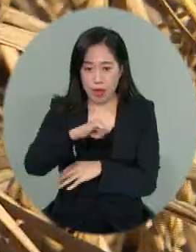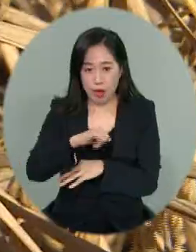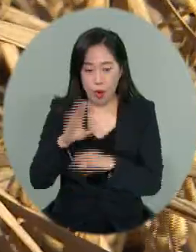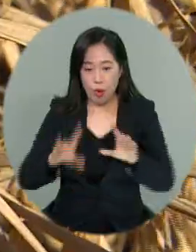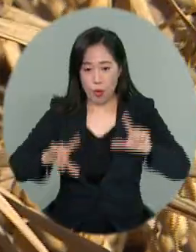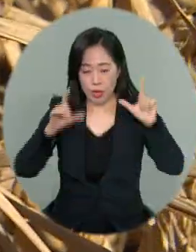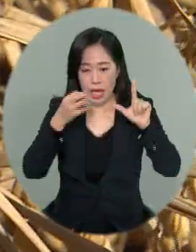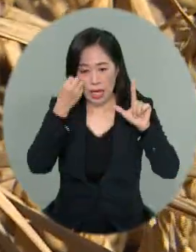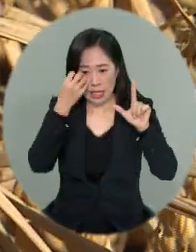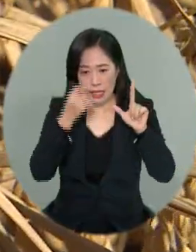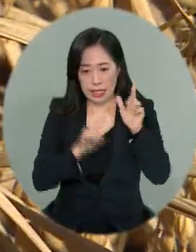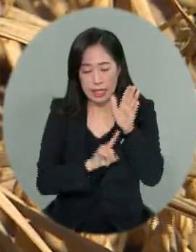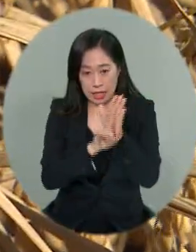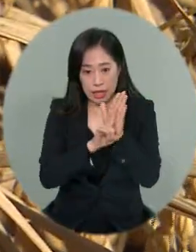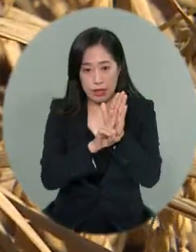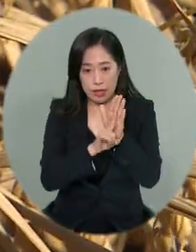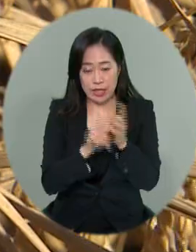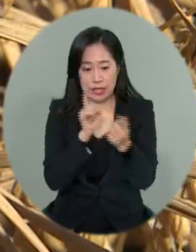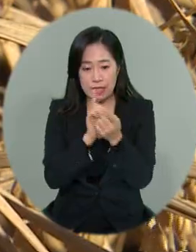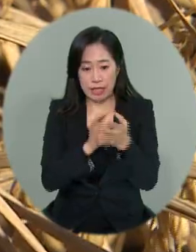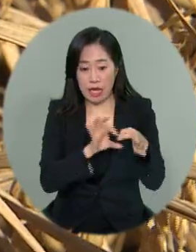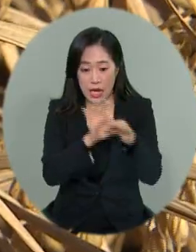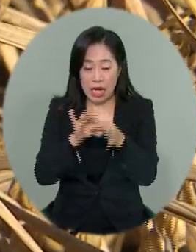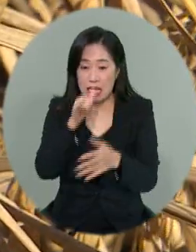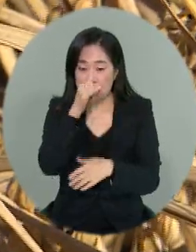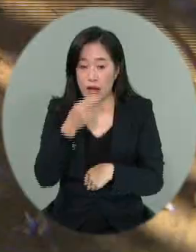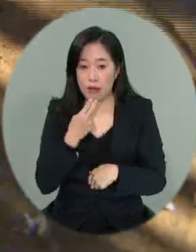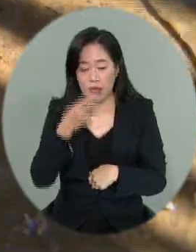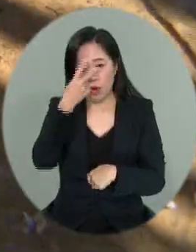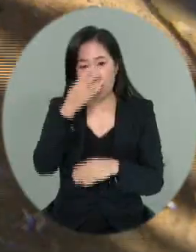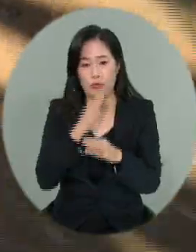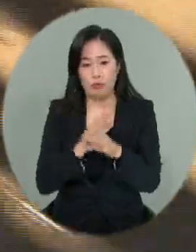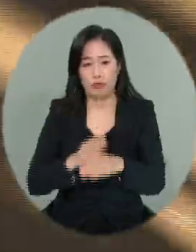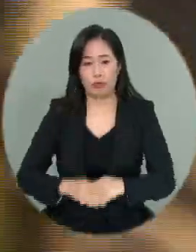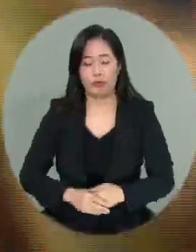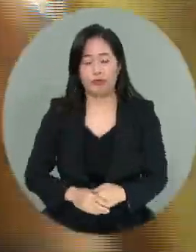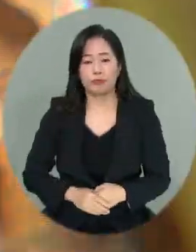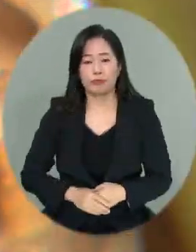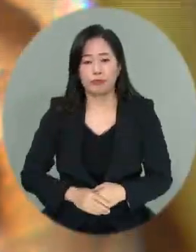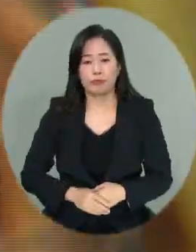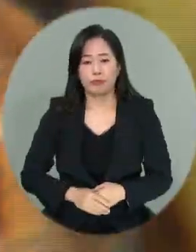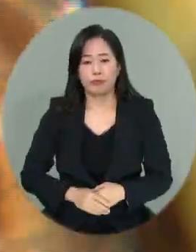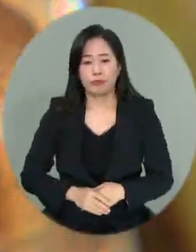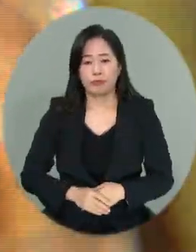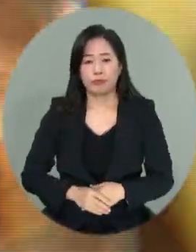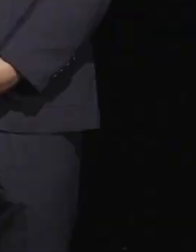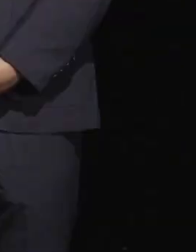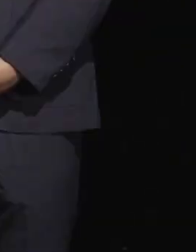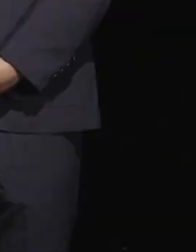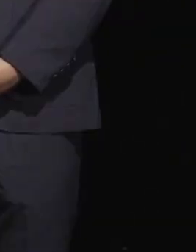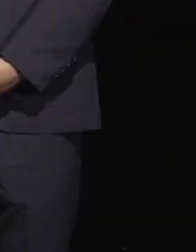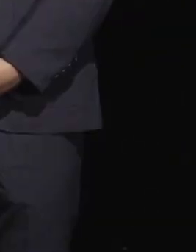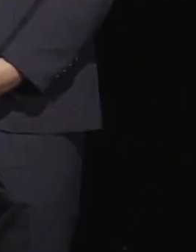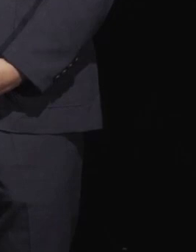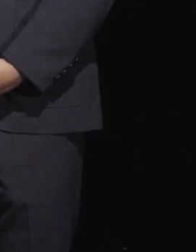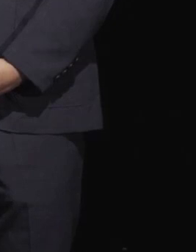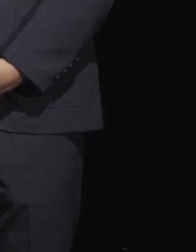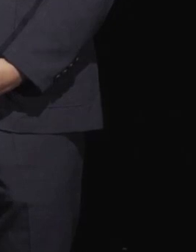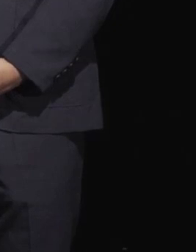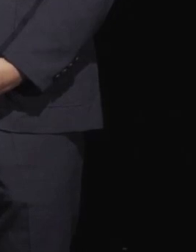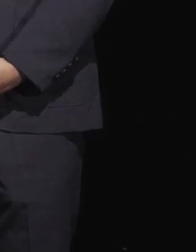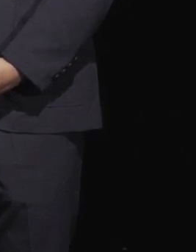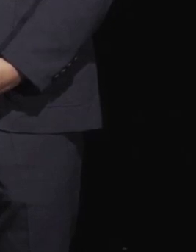올해 기상 상황과 직접적인 인과관계가 있는지 검토하고 있습니다. MBC 뉴스 서희령입니다.